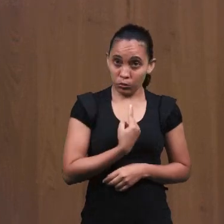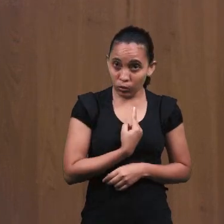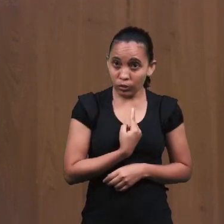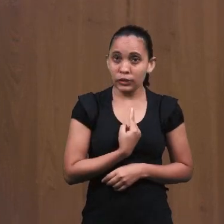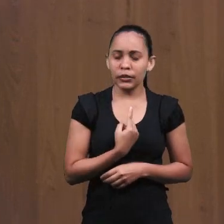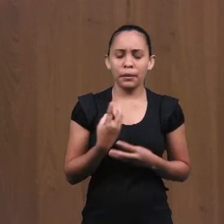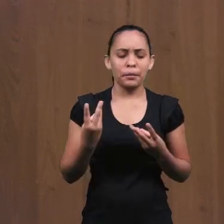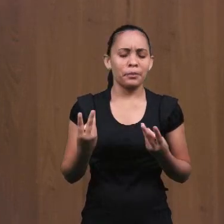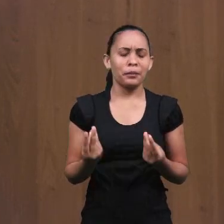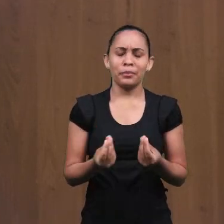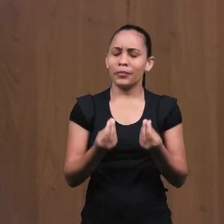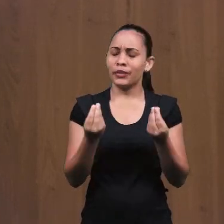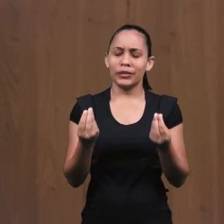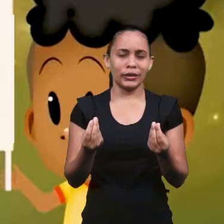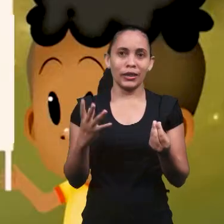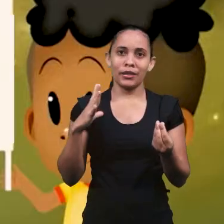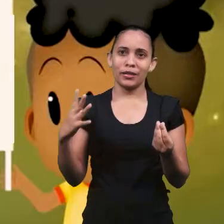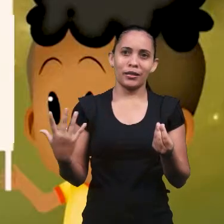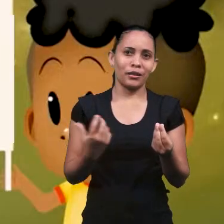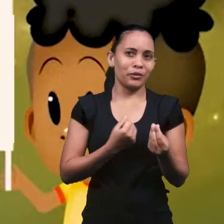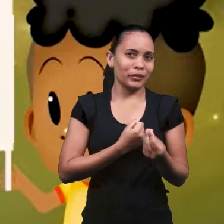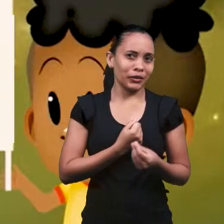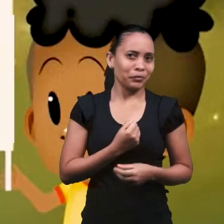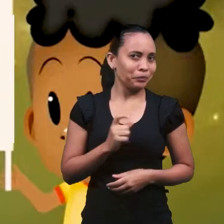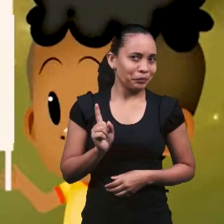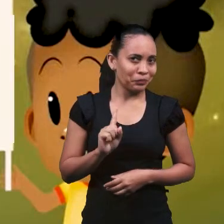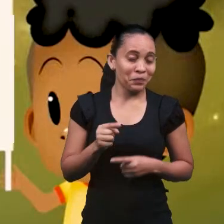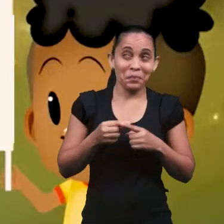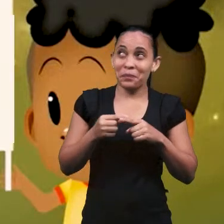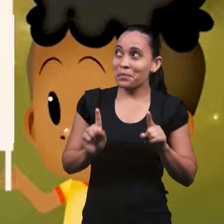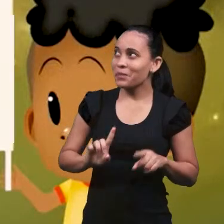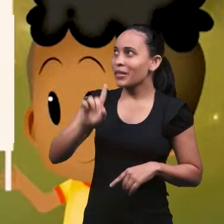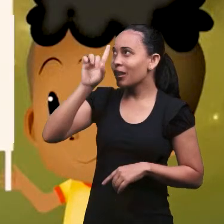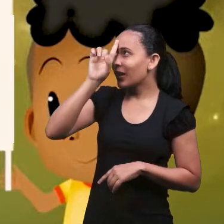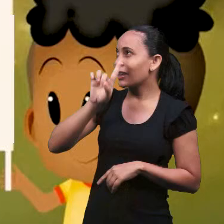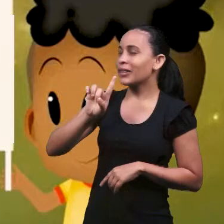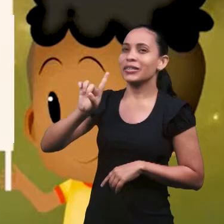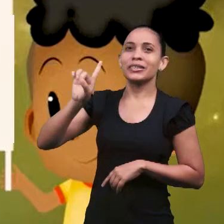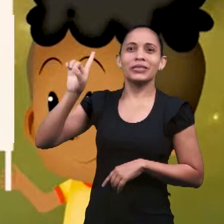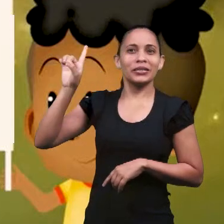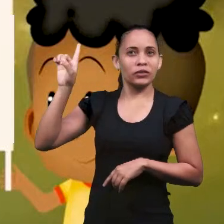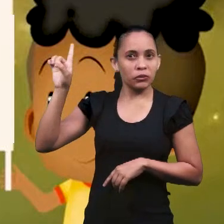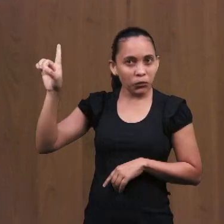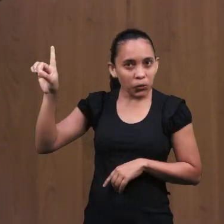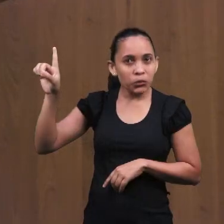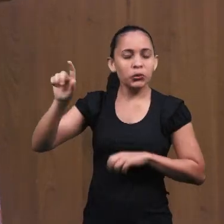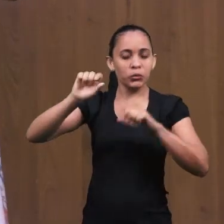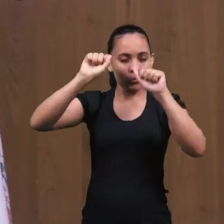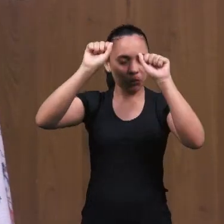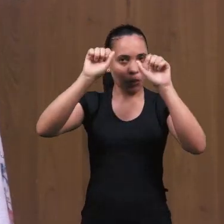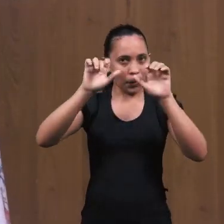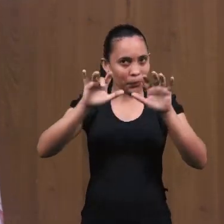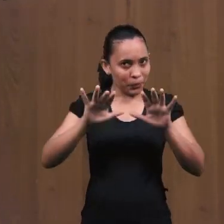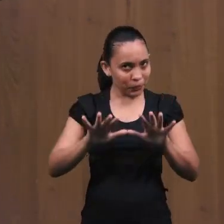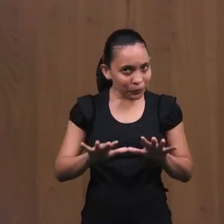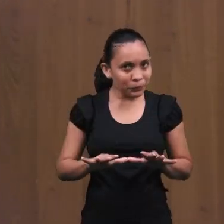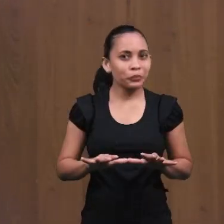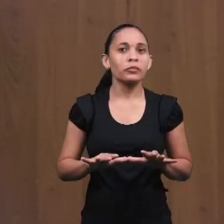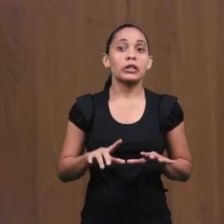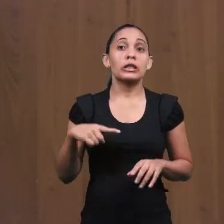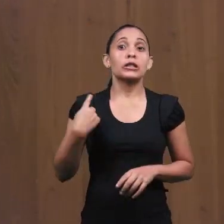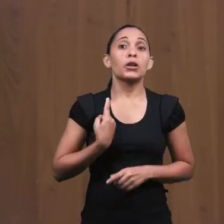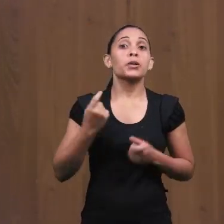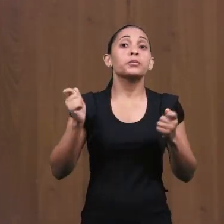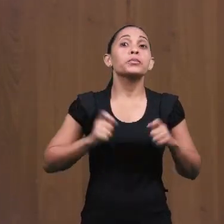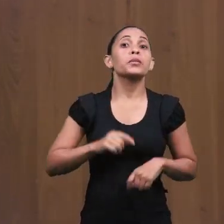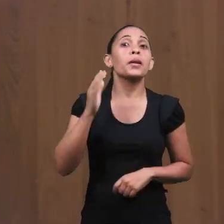nous ne méritions pas ce second salut, mais il a plu à Dieu nous bénir et que nous puissions comprendre et donner